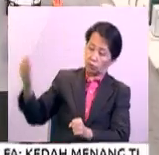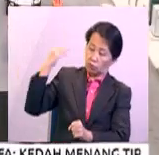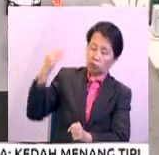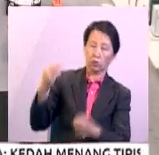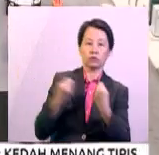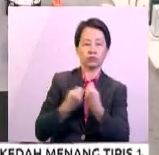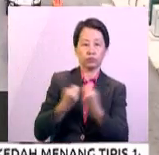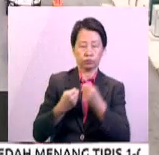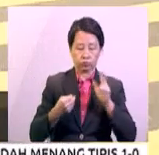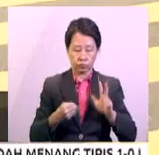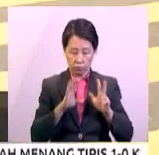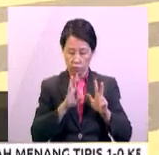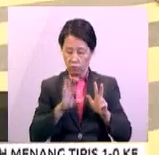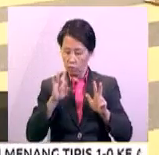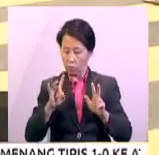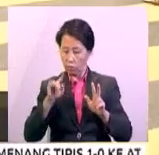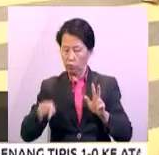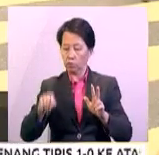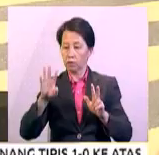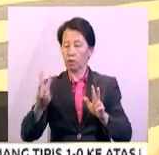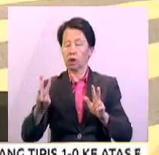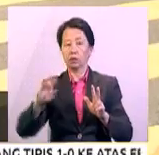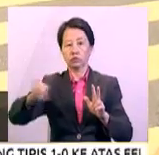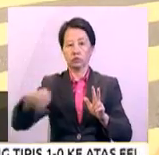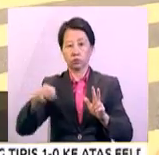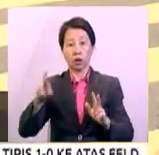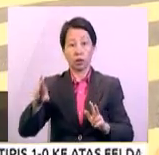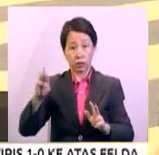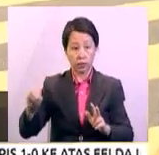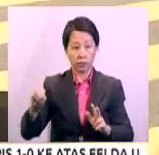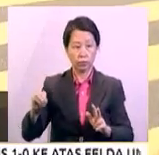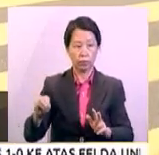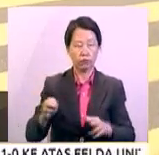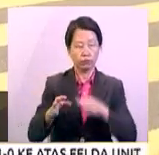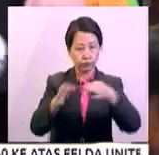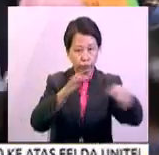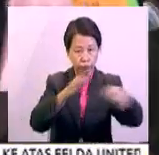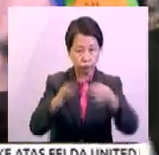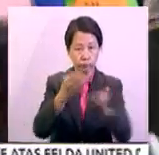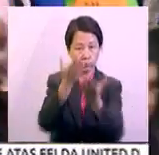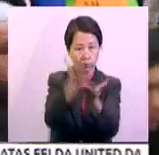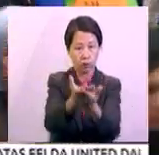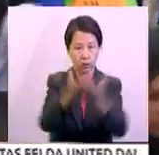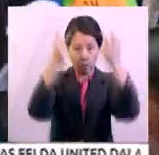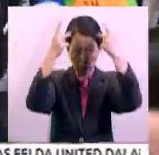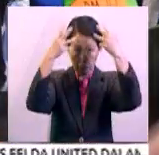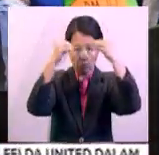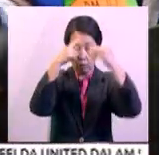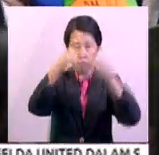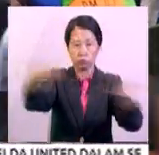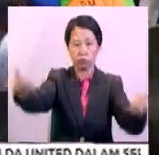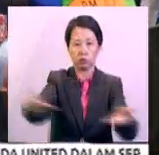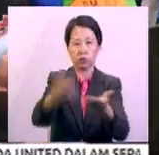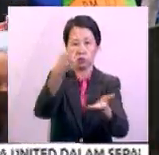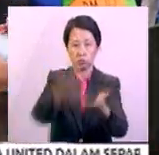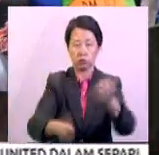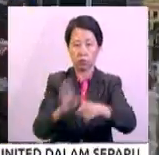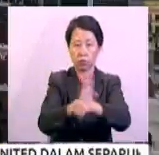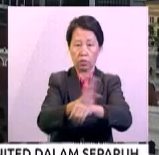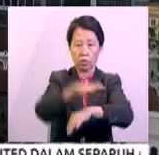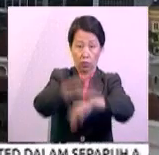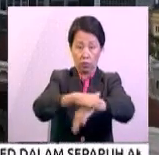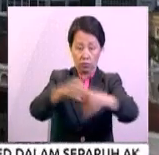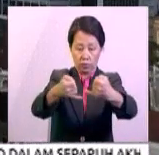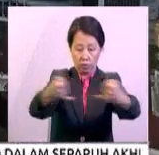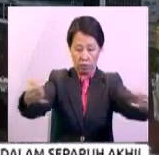berjumlah RM398.6 juta ringgit. Mengulas mengenai cadangan Perdana Menteri untuk memperkenal cukai perniagaan dalam